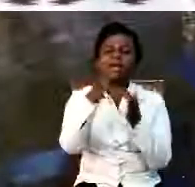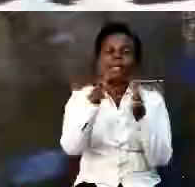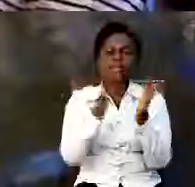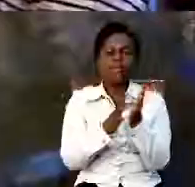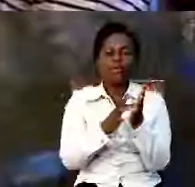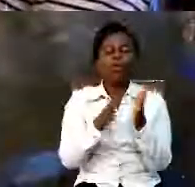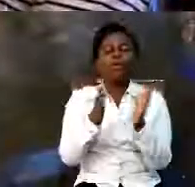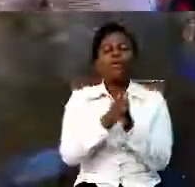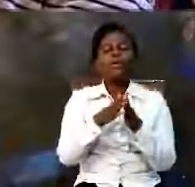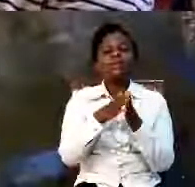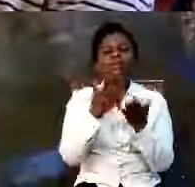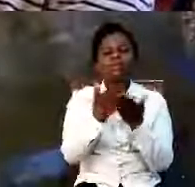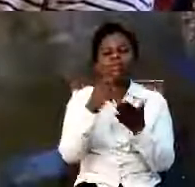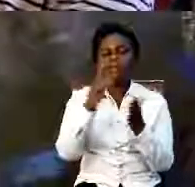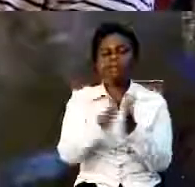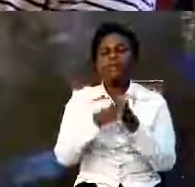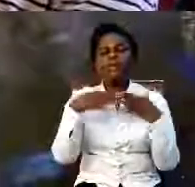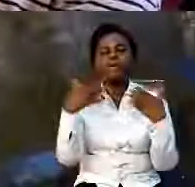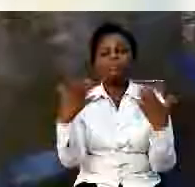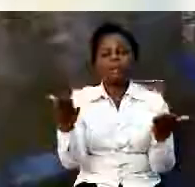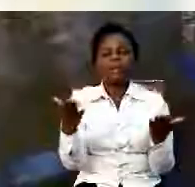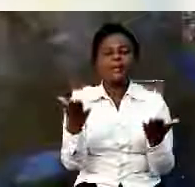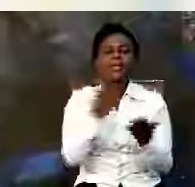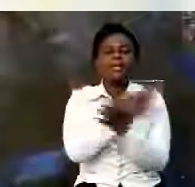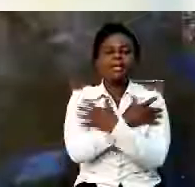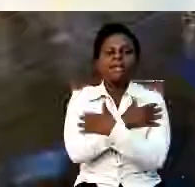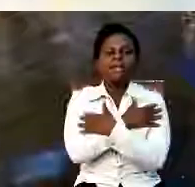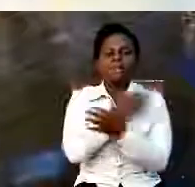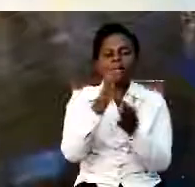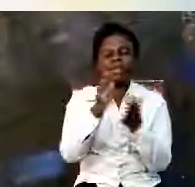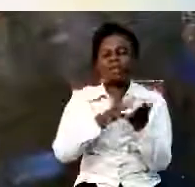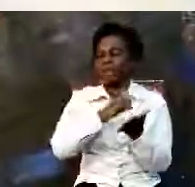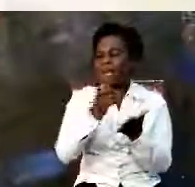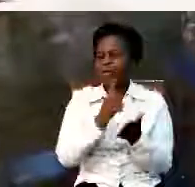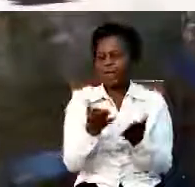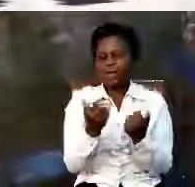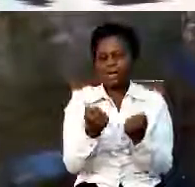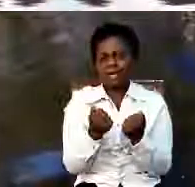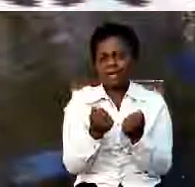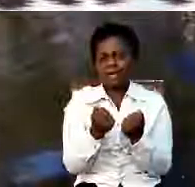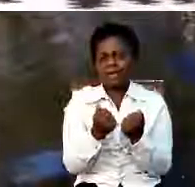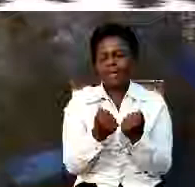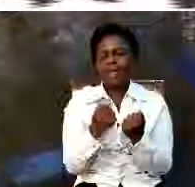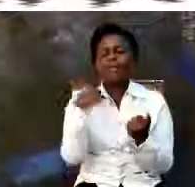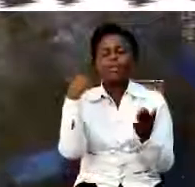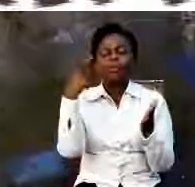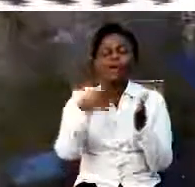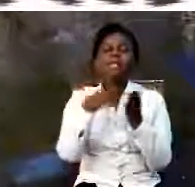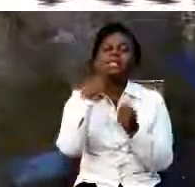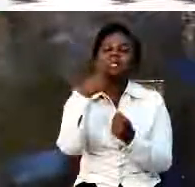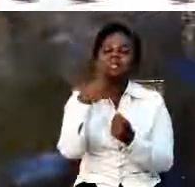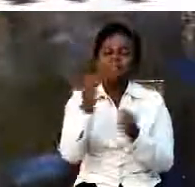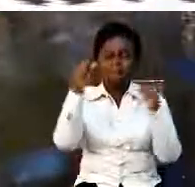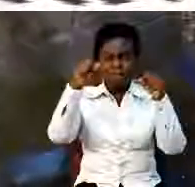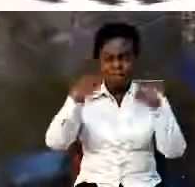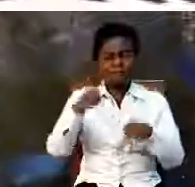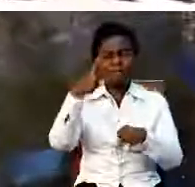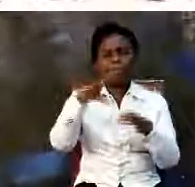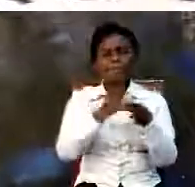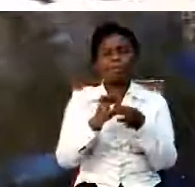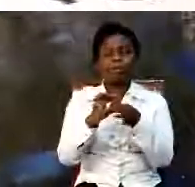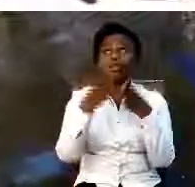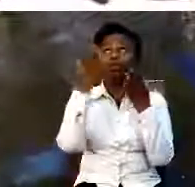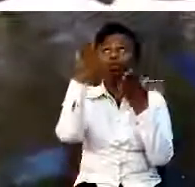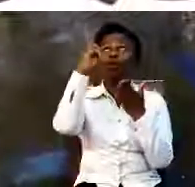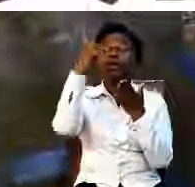Maana bila neema ya Yesu haiwezekani. Bwana asifiwe sana. Ndio maana nilianzia mahali nikasema kwamba lazima uwe na mahusiano na Mungu